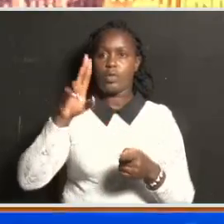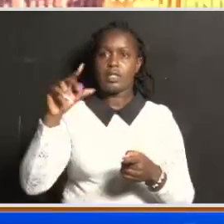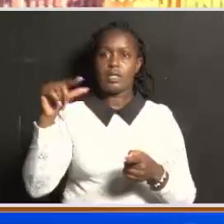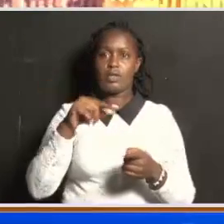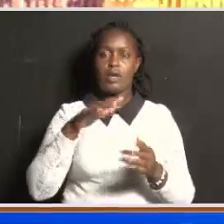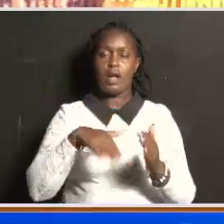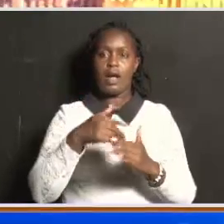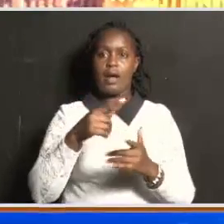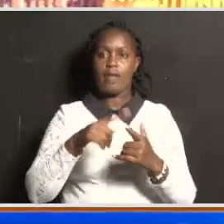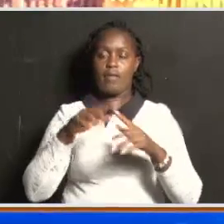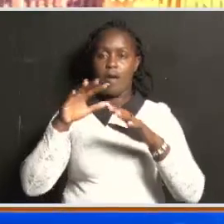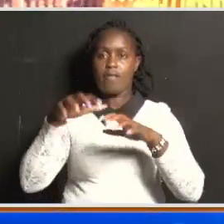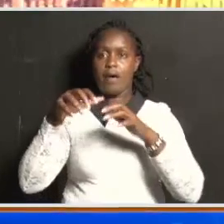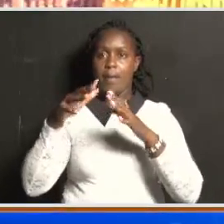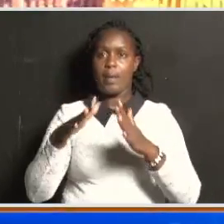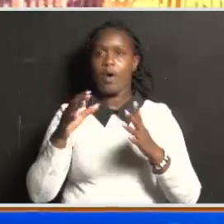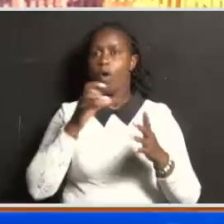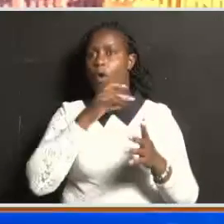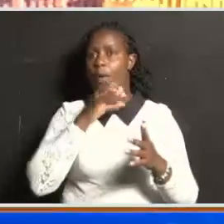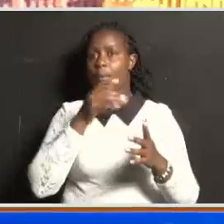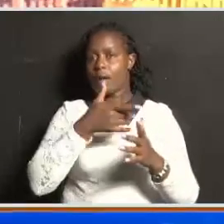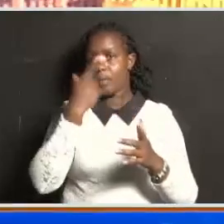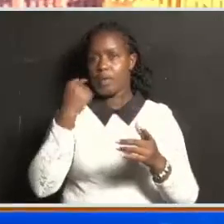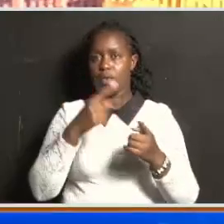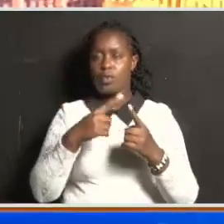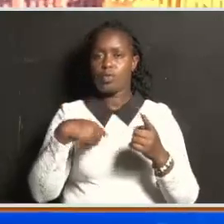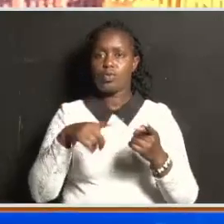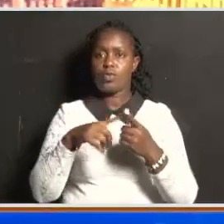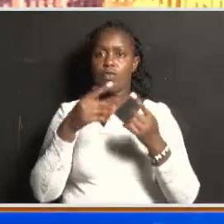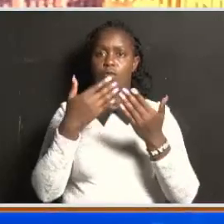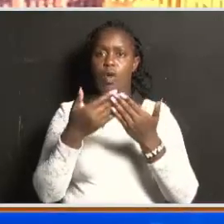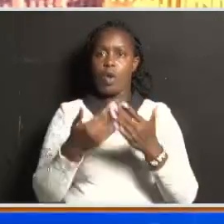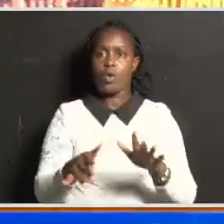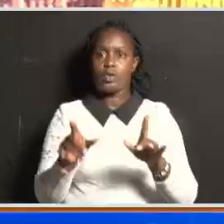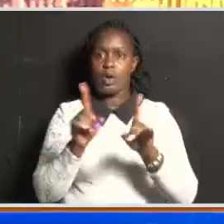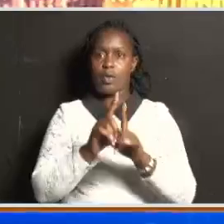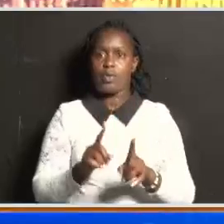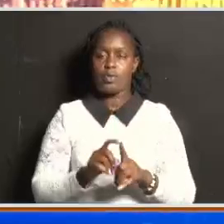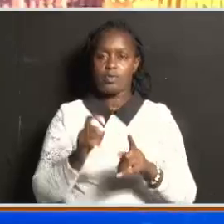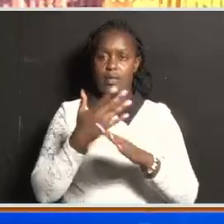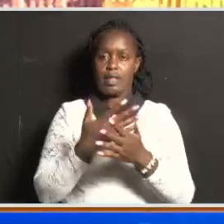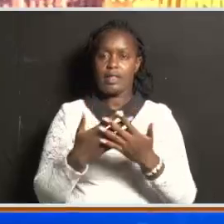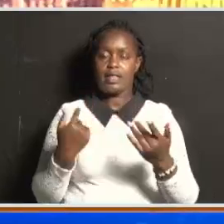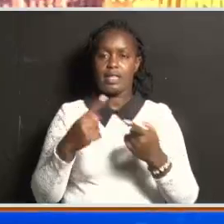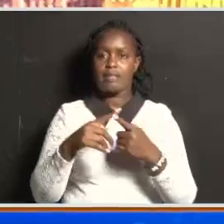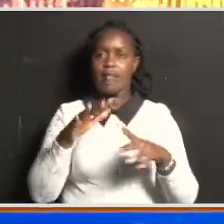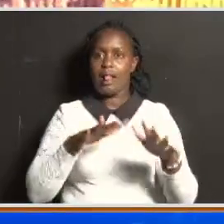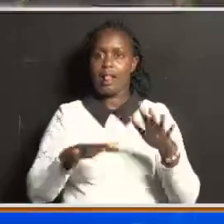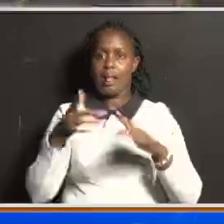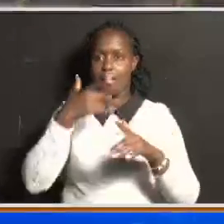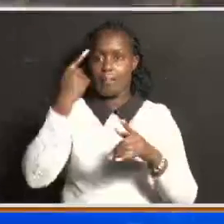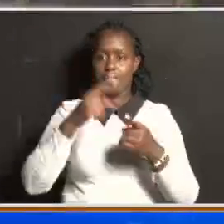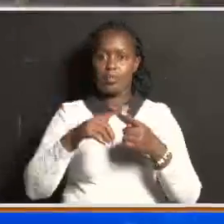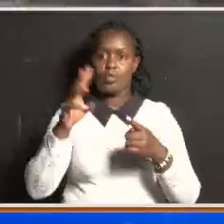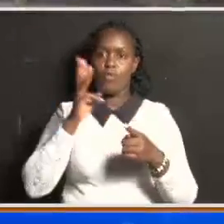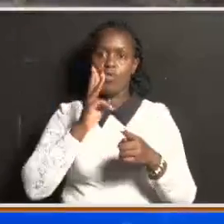kukadiria hasara, huku shughuli za huduma za afya pia zikitatizika kufuatia mafuriko.